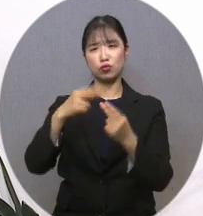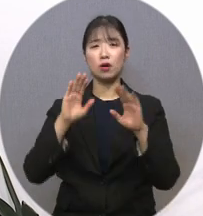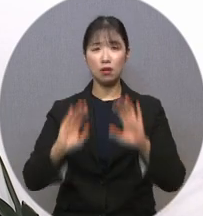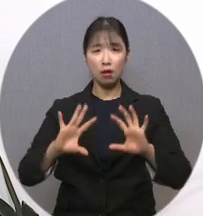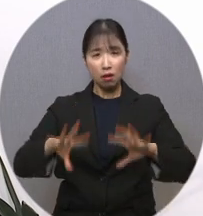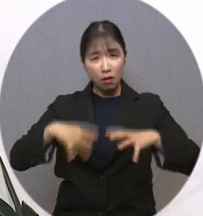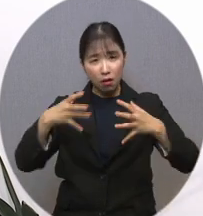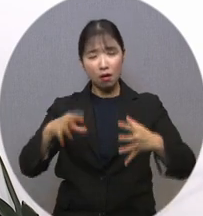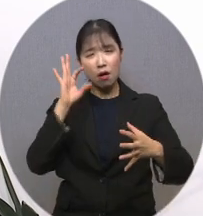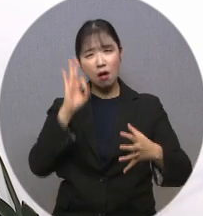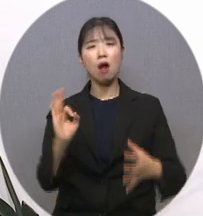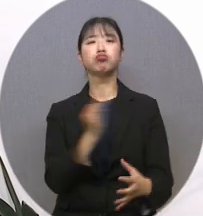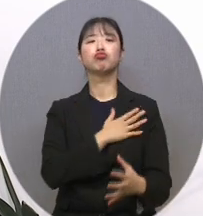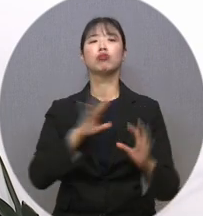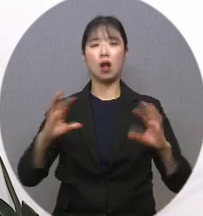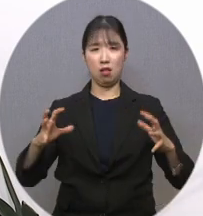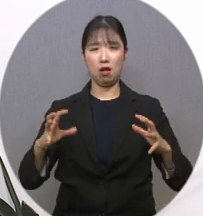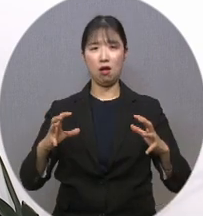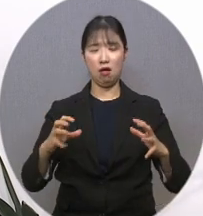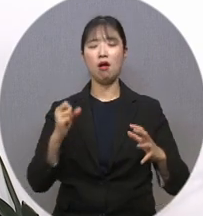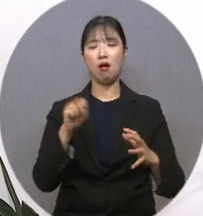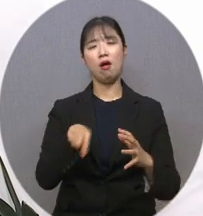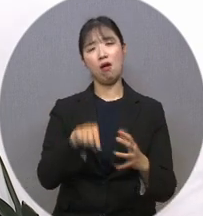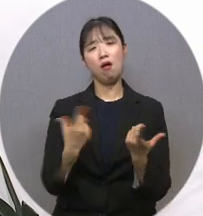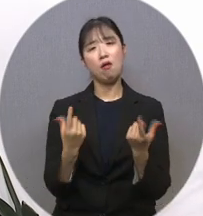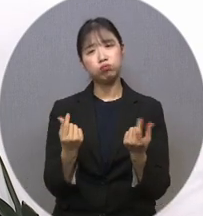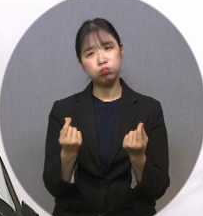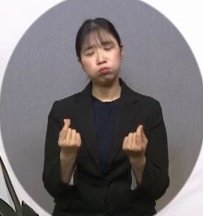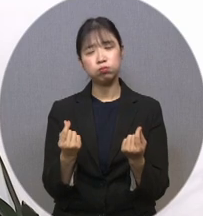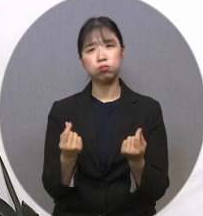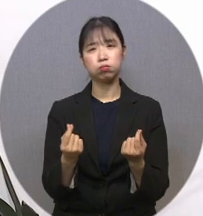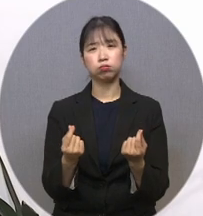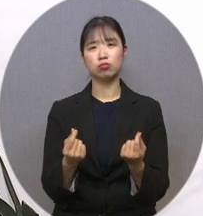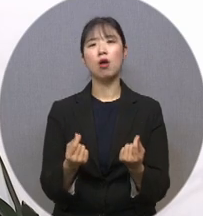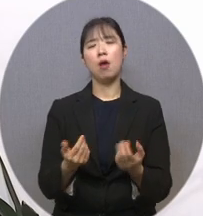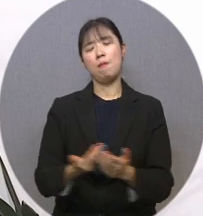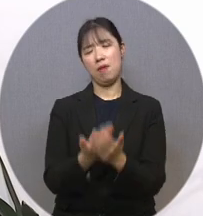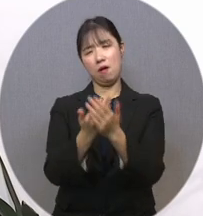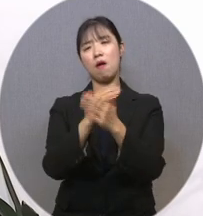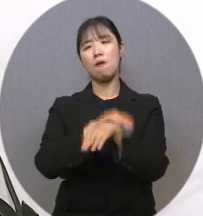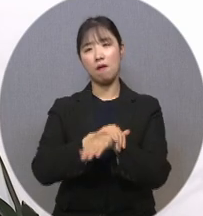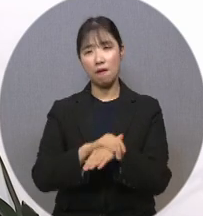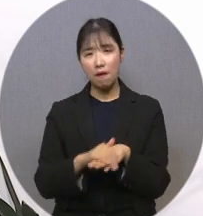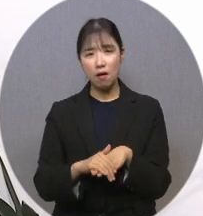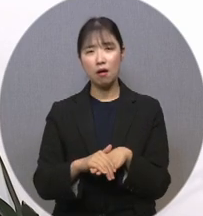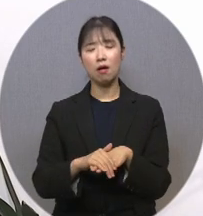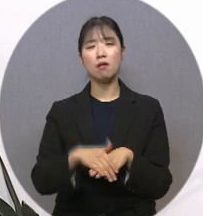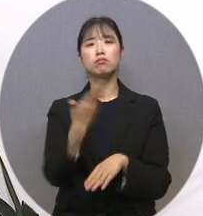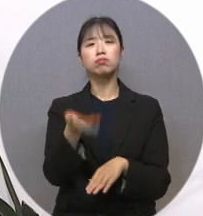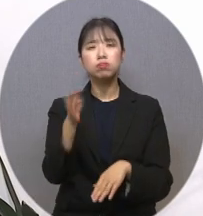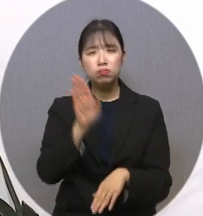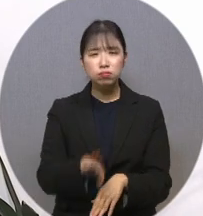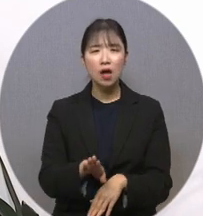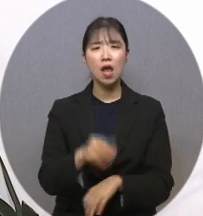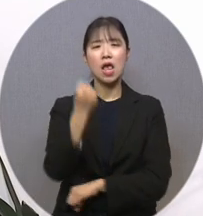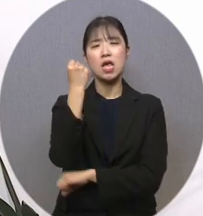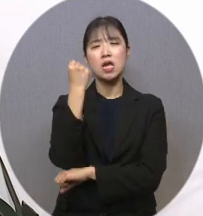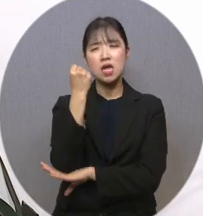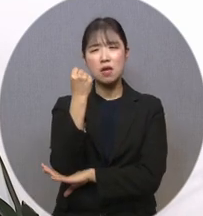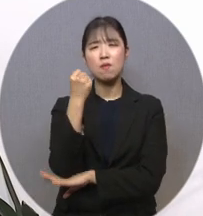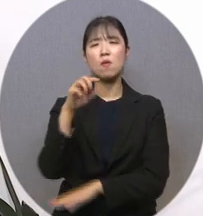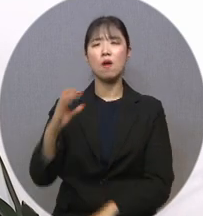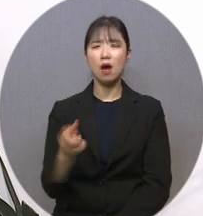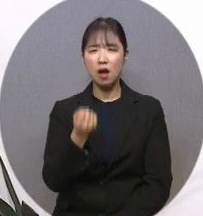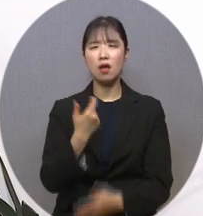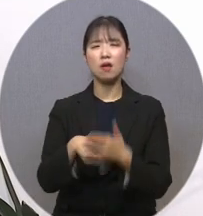세계적으로는 부자나라 또는 중견국가라고 할 정도로 많은 성장을 했습니다. 반면에 기본적으로 갖춰야